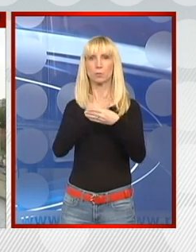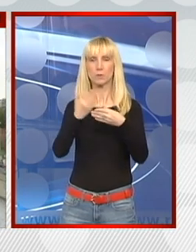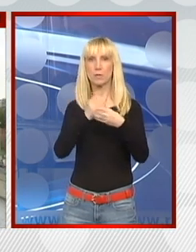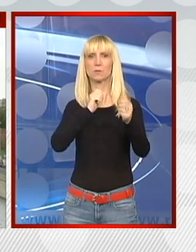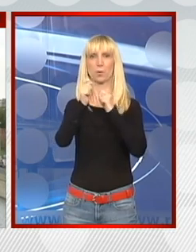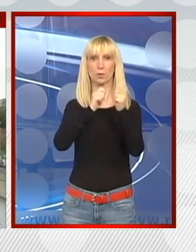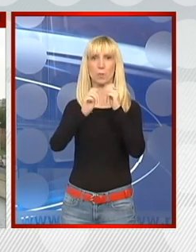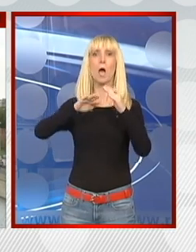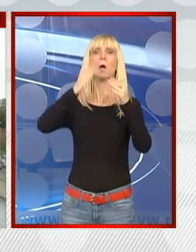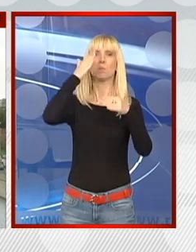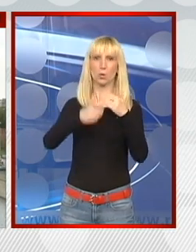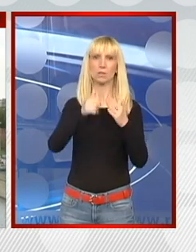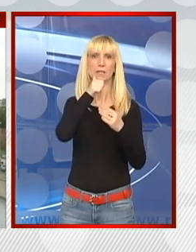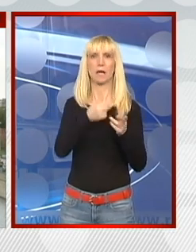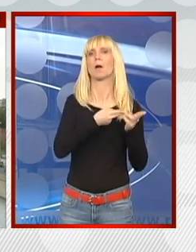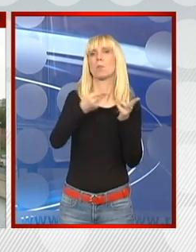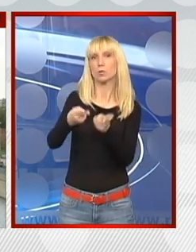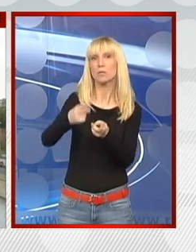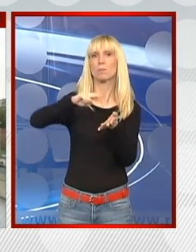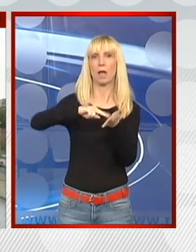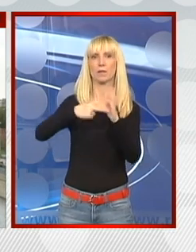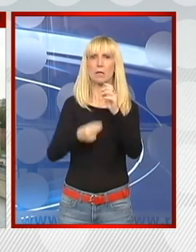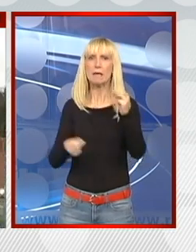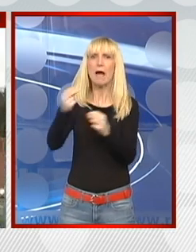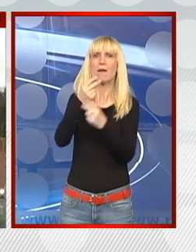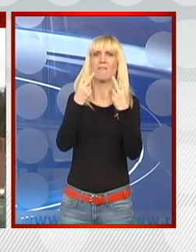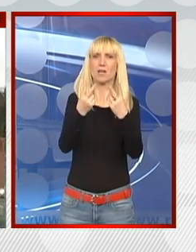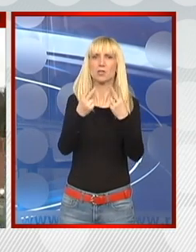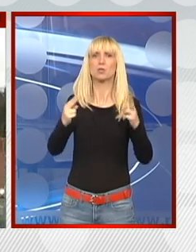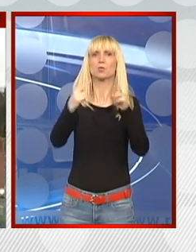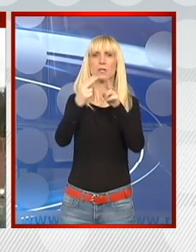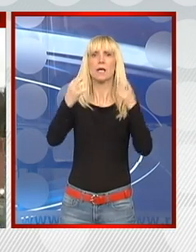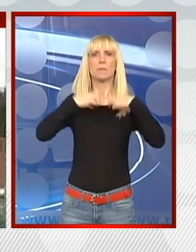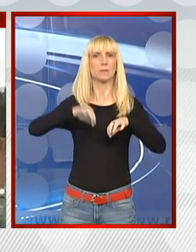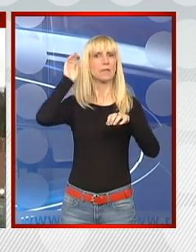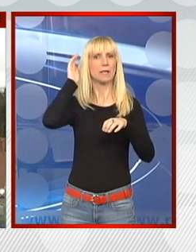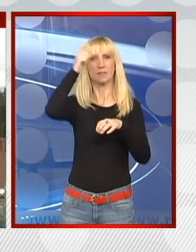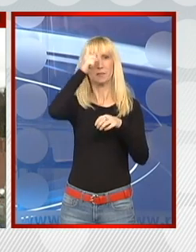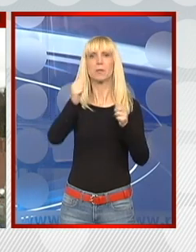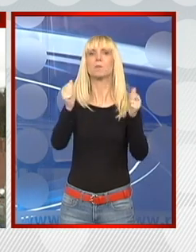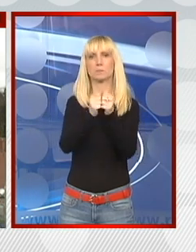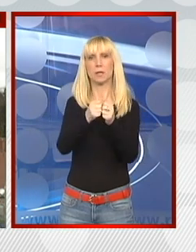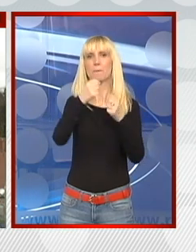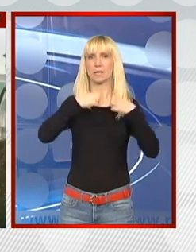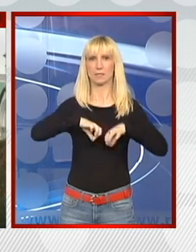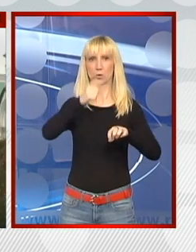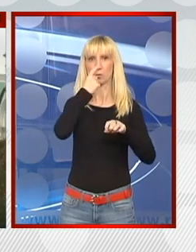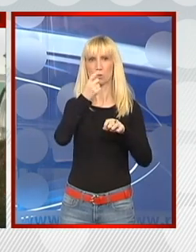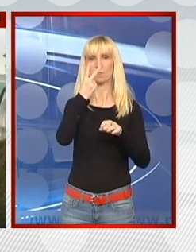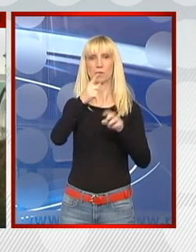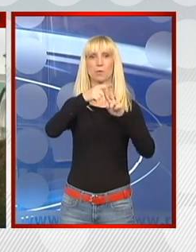porazuma. Poslednjeg dana posete planiran je najvažniji solstret premijere Srbije sa predsednikom Rusije,